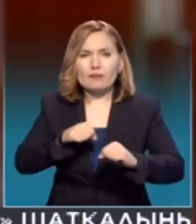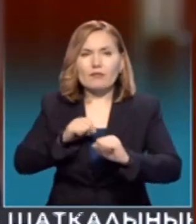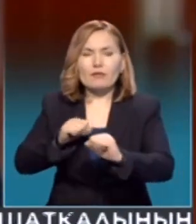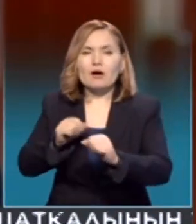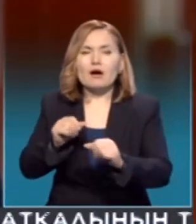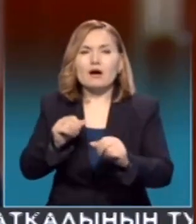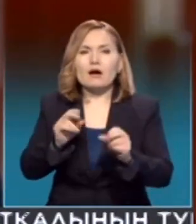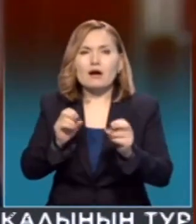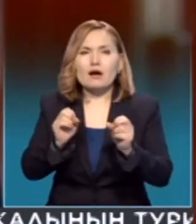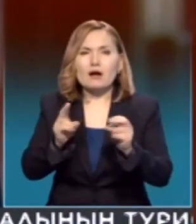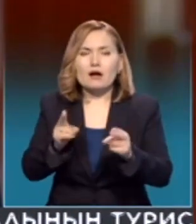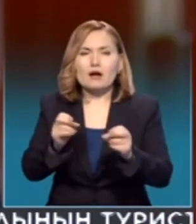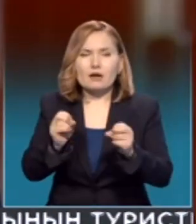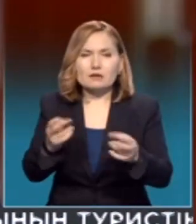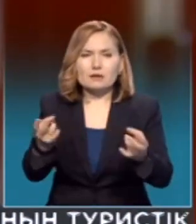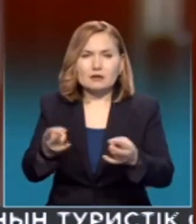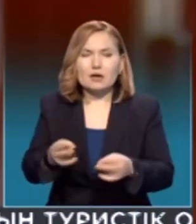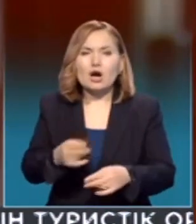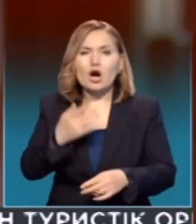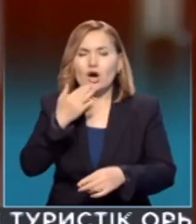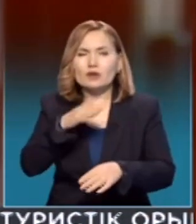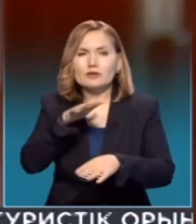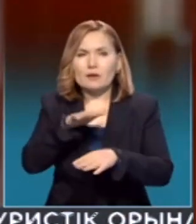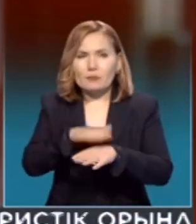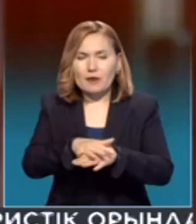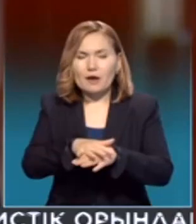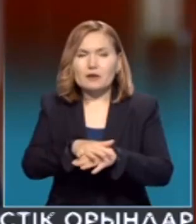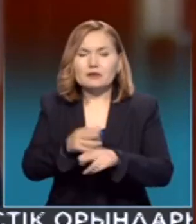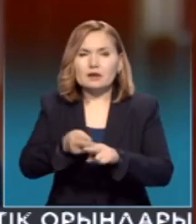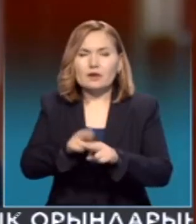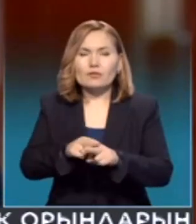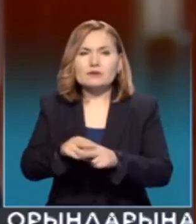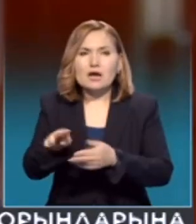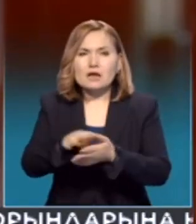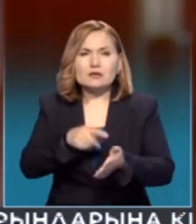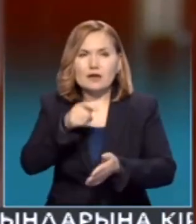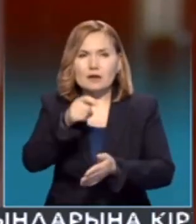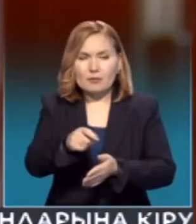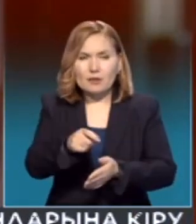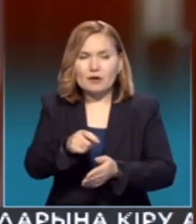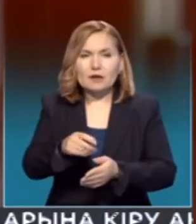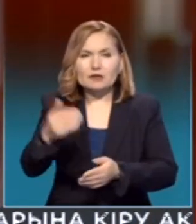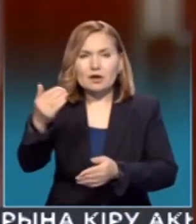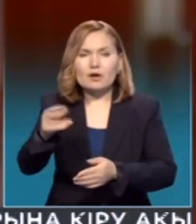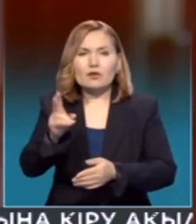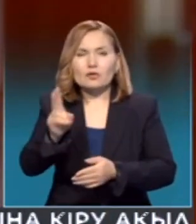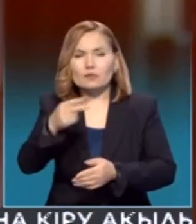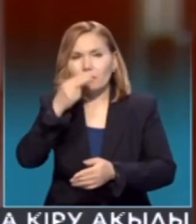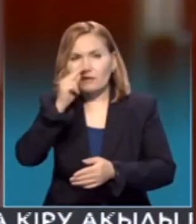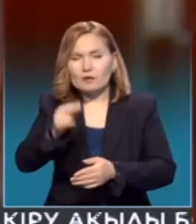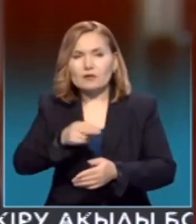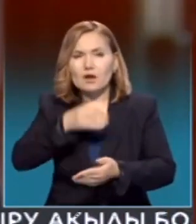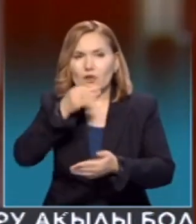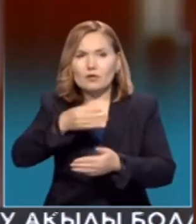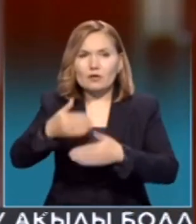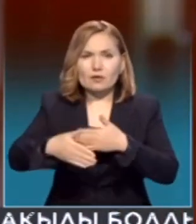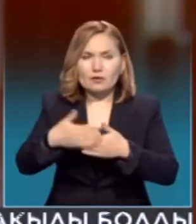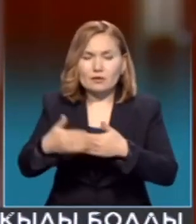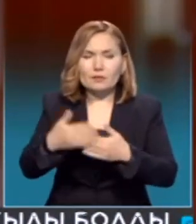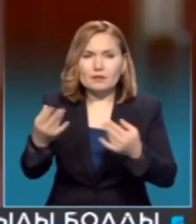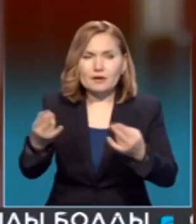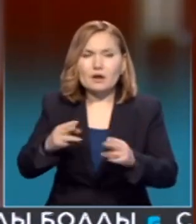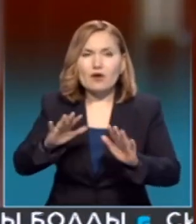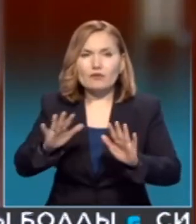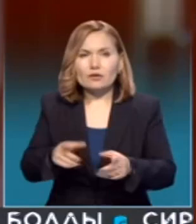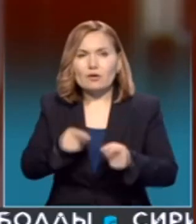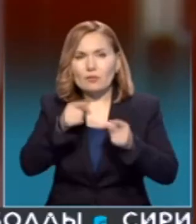банкке арыз жазып, сонымен жаңағы әкімшілік кодексімен олардың бәрін жауапкершілікке тарту керек. Қорқытқан жағдайда сосын жаңағы